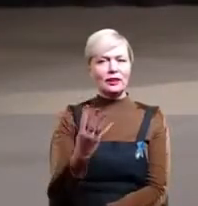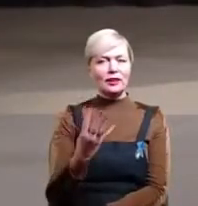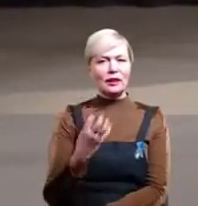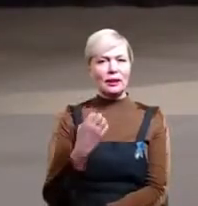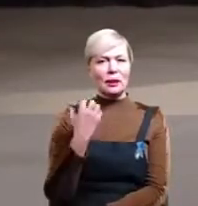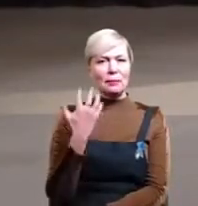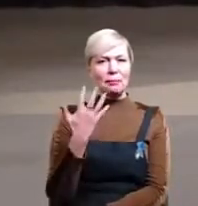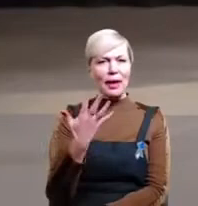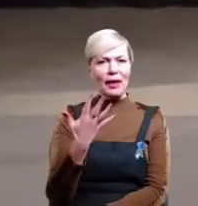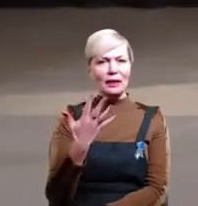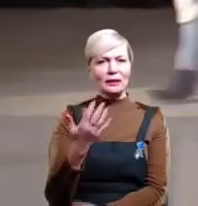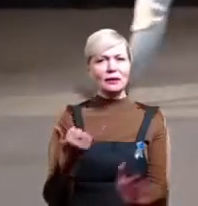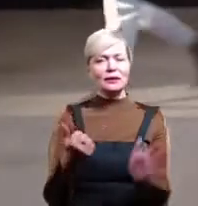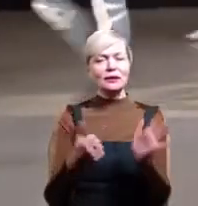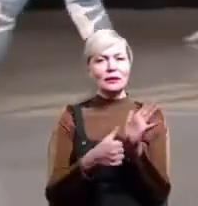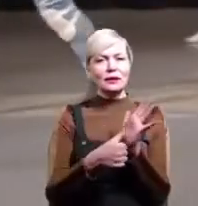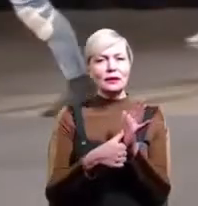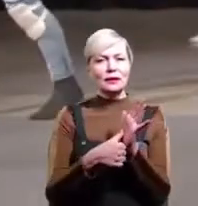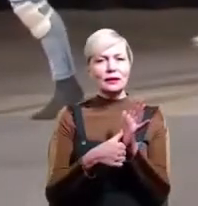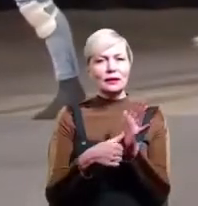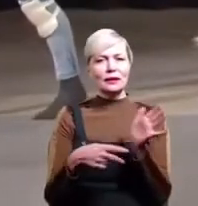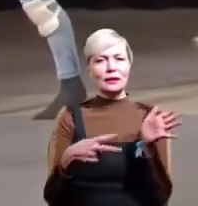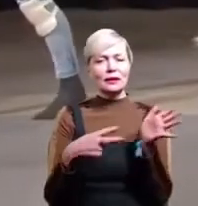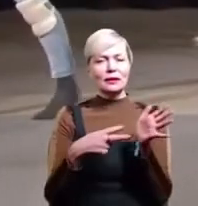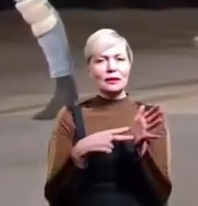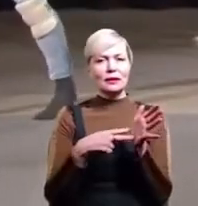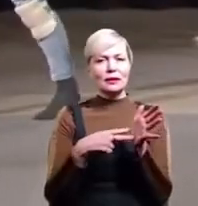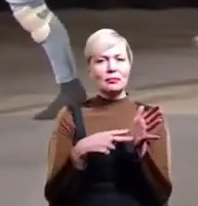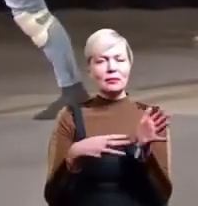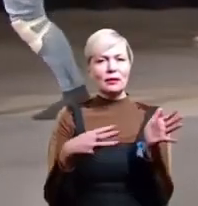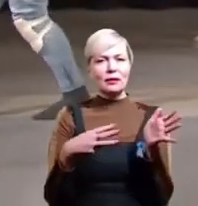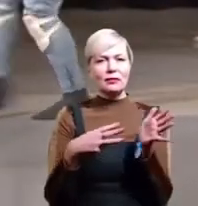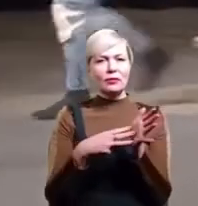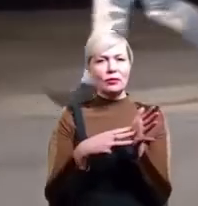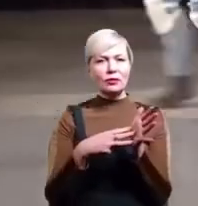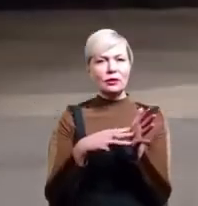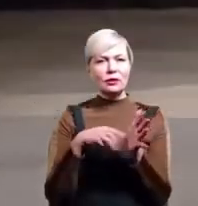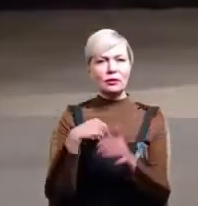Встать. И шагаю. Голова. Рука.